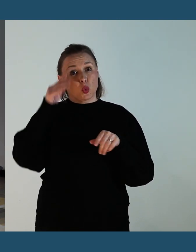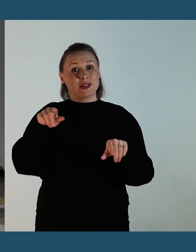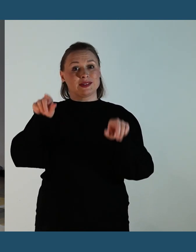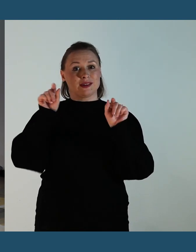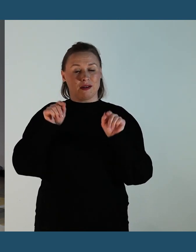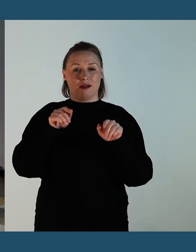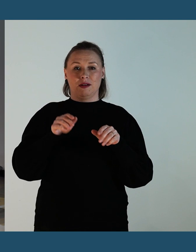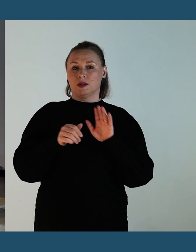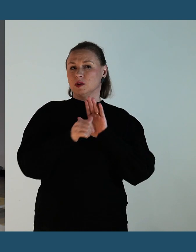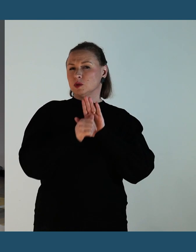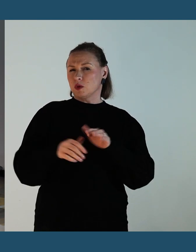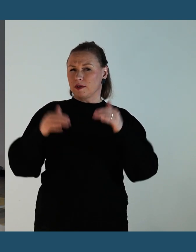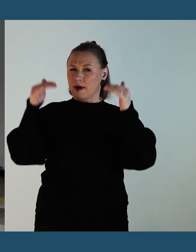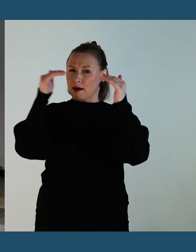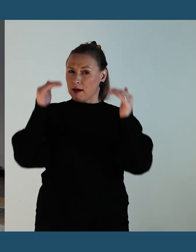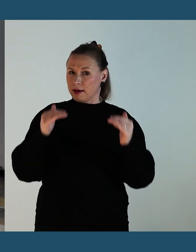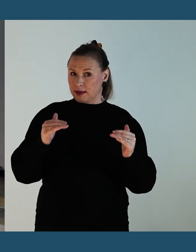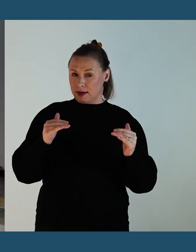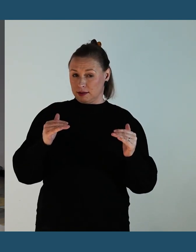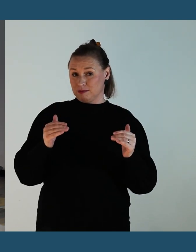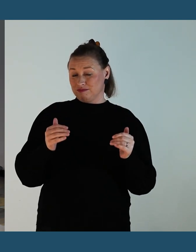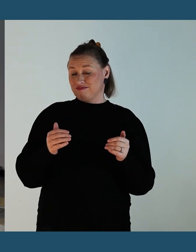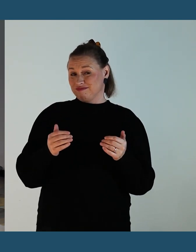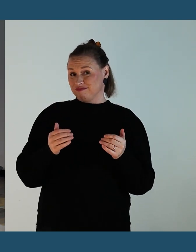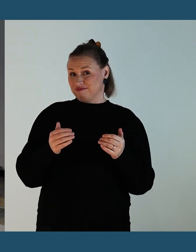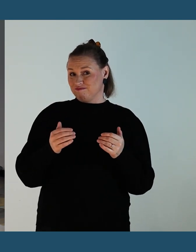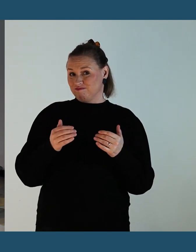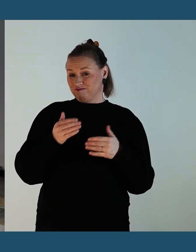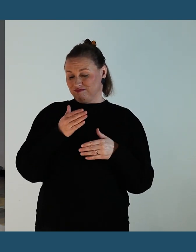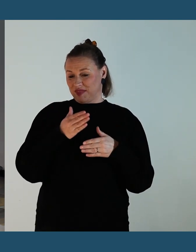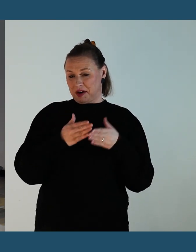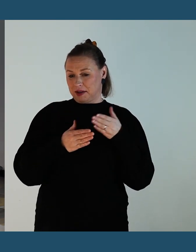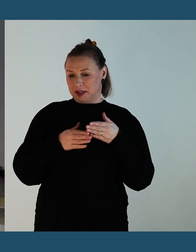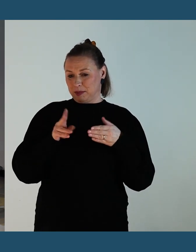syrjiviä rakenteita, joita meidän kaikkien mielistä kuitenkin löytyy.